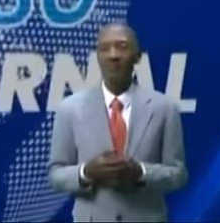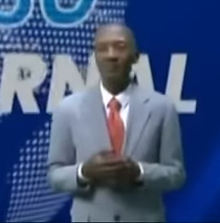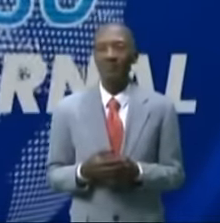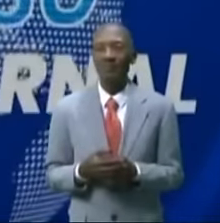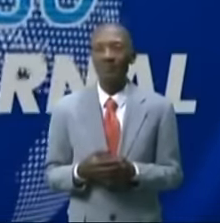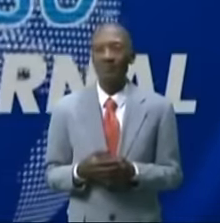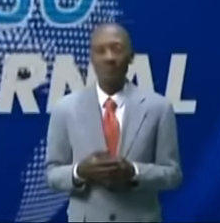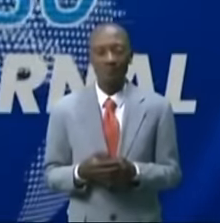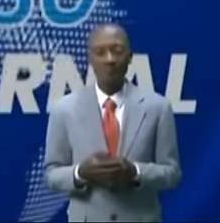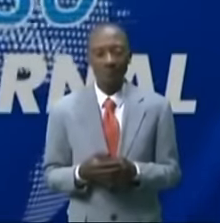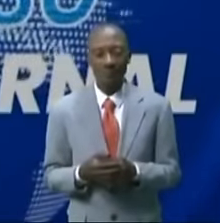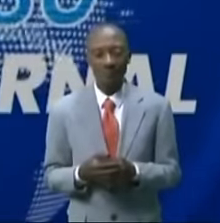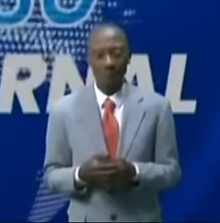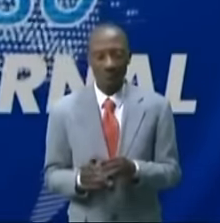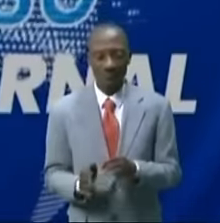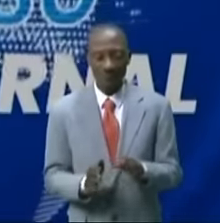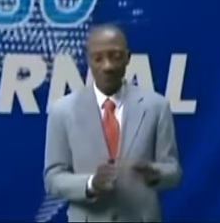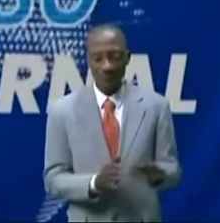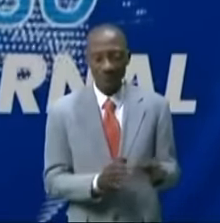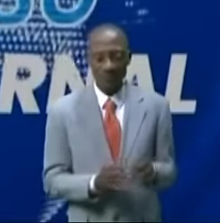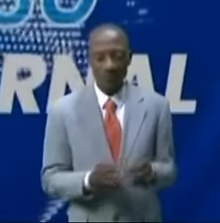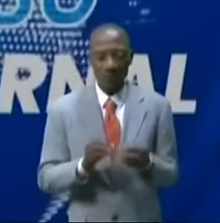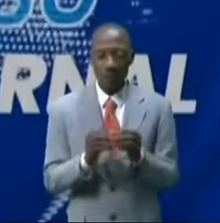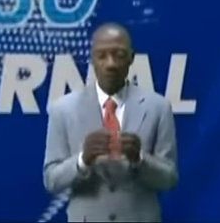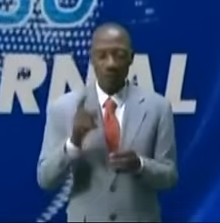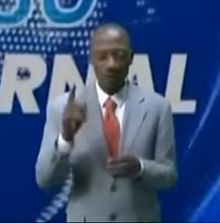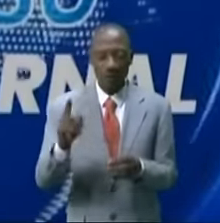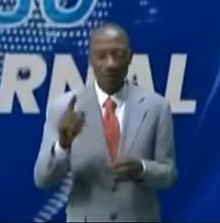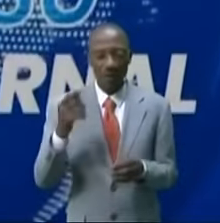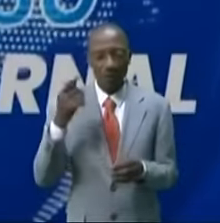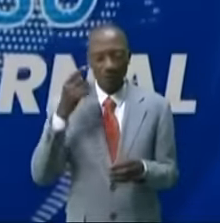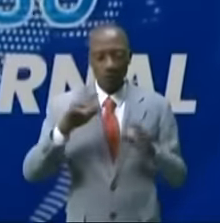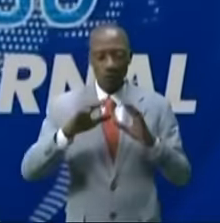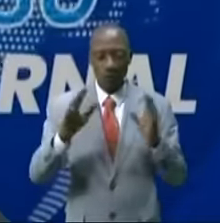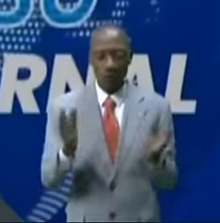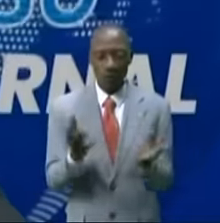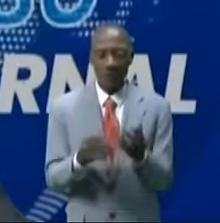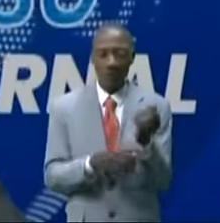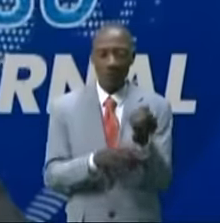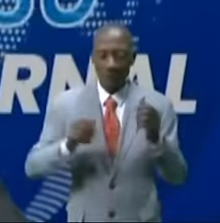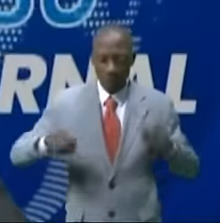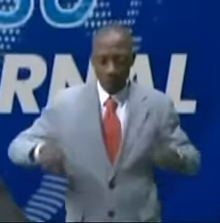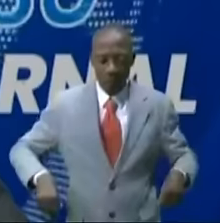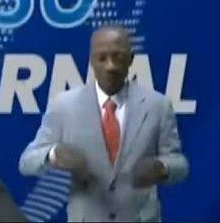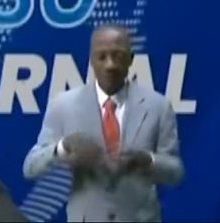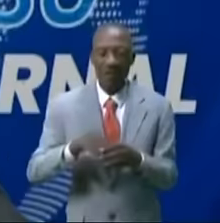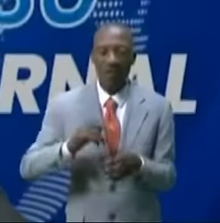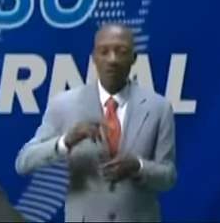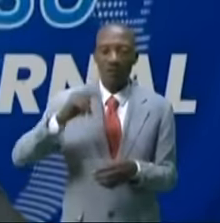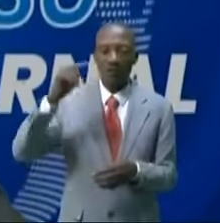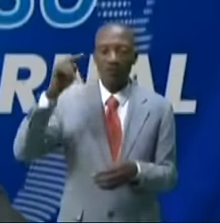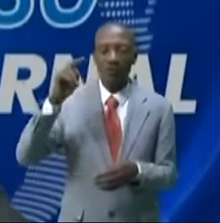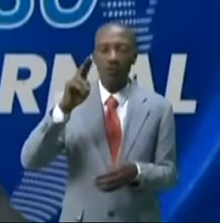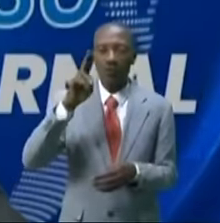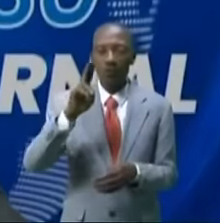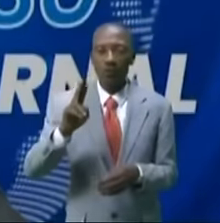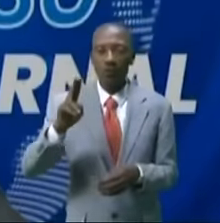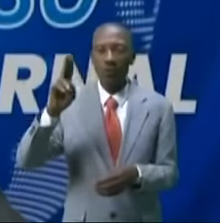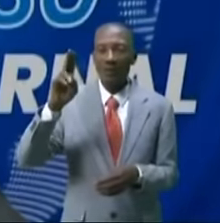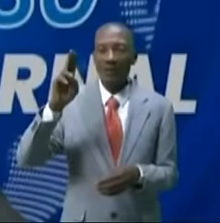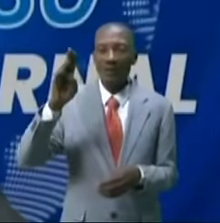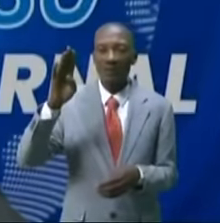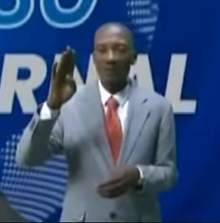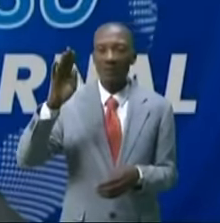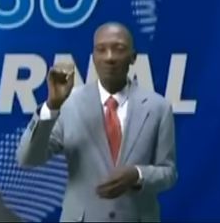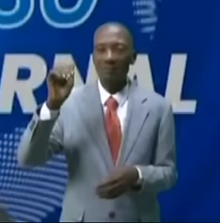Le numéro 1 du Haut Commissariat pour le réfugié RDC Province du Nord, Oubangui, déjà aux affaires. Juste après son